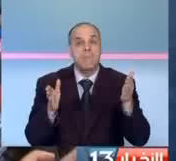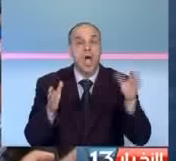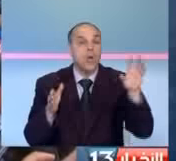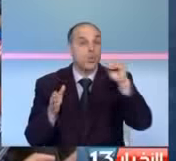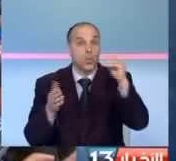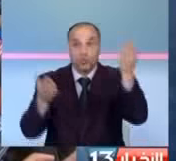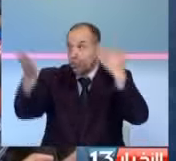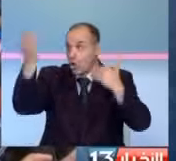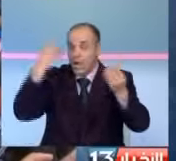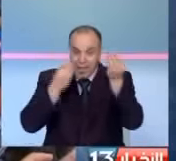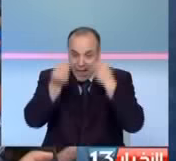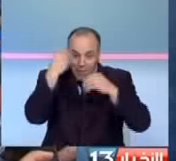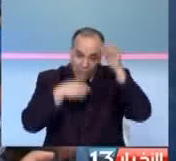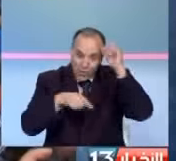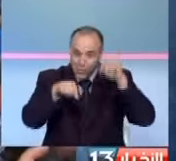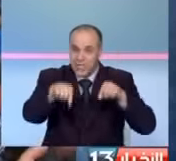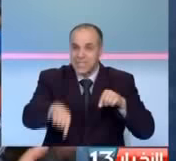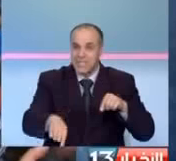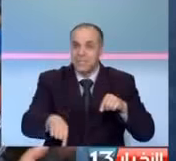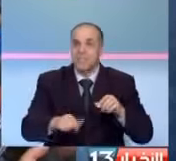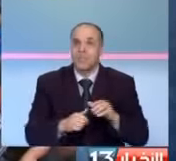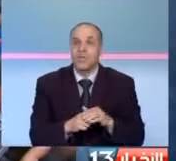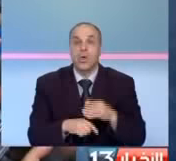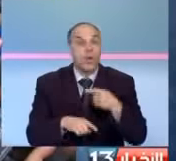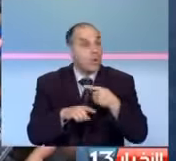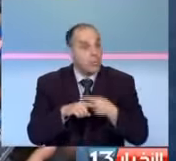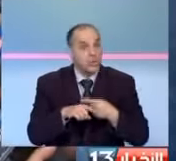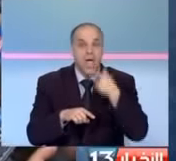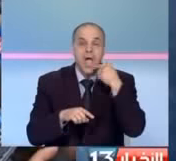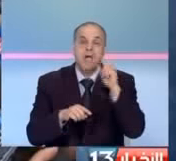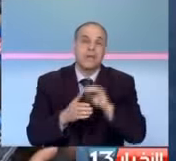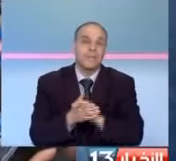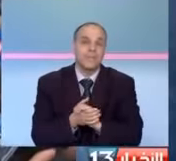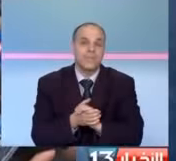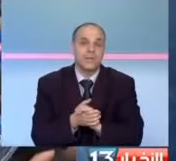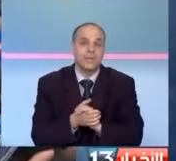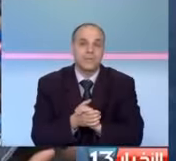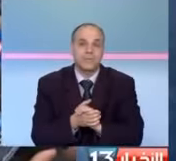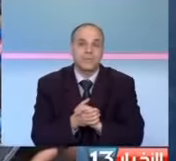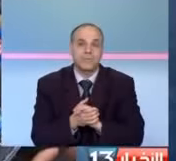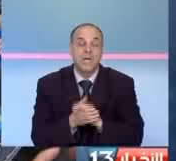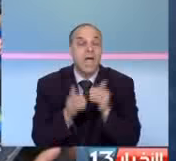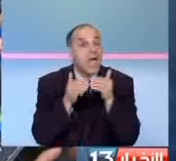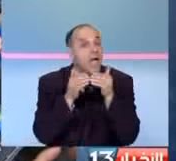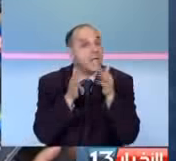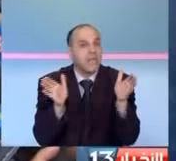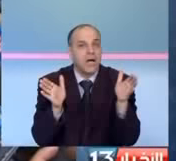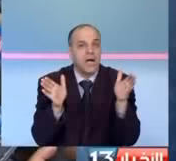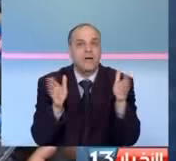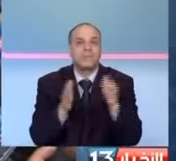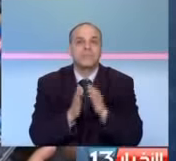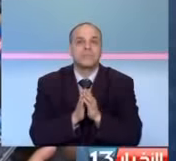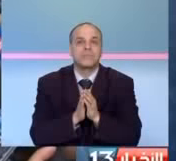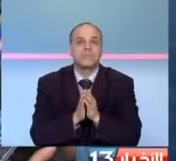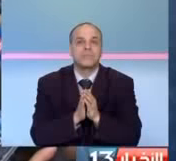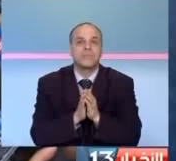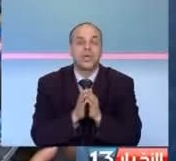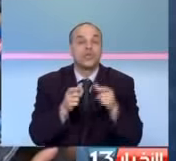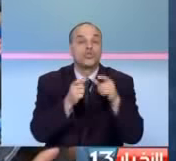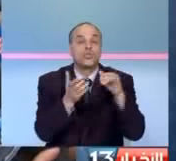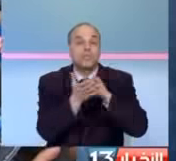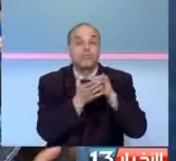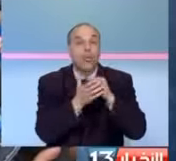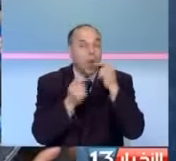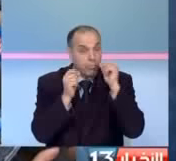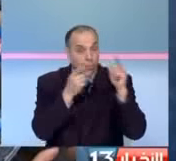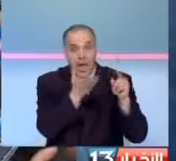أسواق خارجية للمؤسسة، وأنه زاد يفتح معناتها حتى أنه تونسية تكنيكس تولي